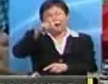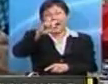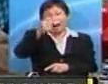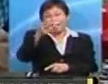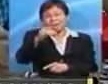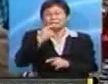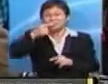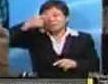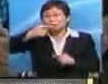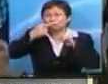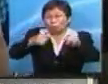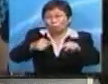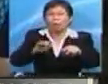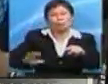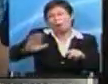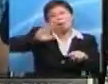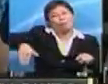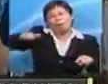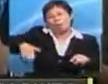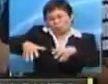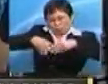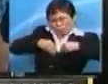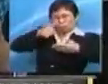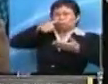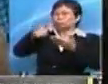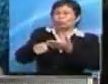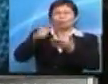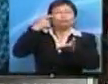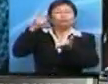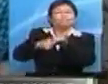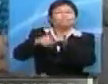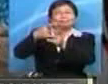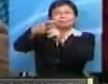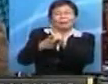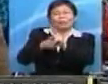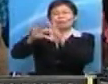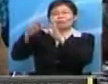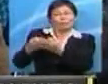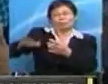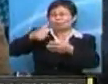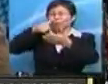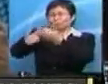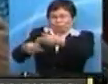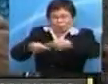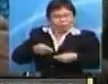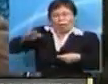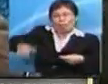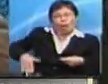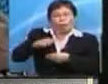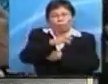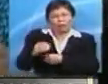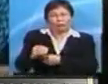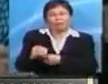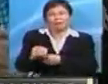Jauhri sebentar tadi, mereka belum lagi menerima sebarang notis daripada keluarga penumpang MH370,